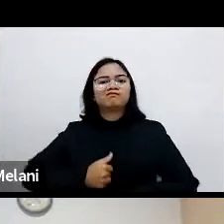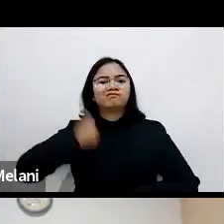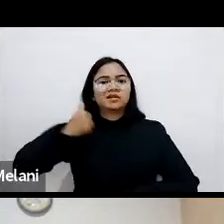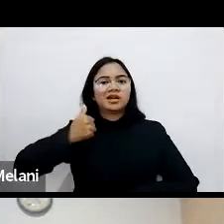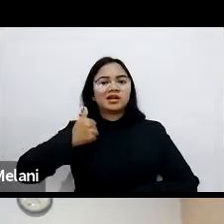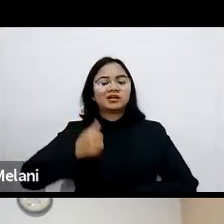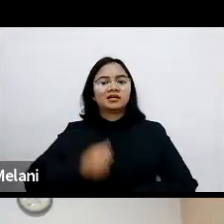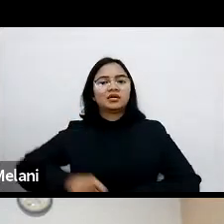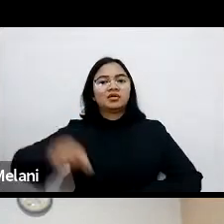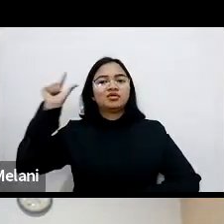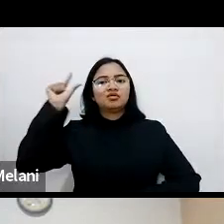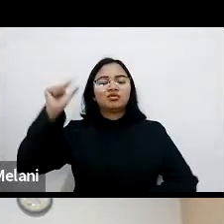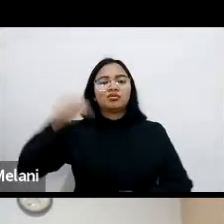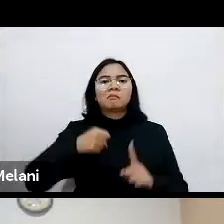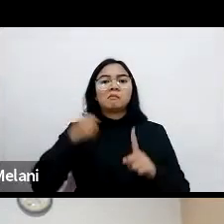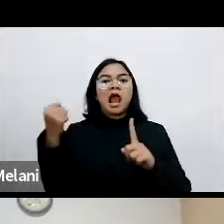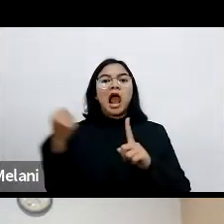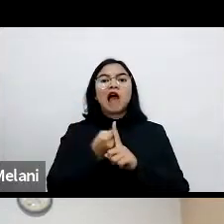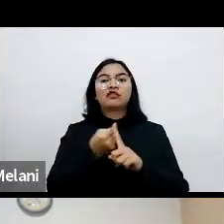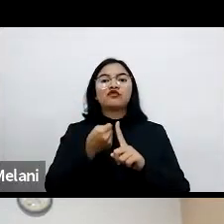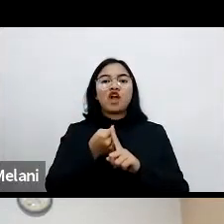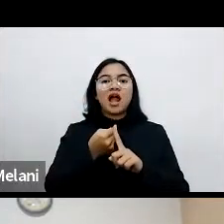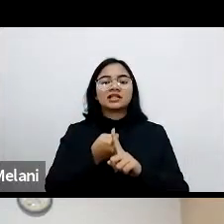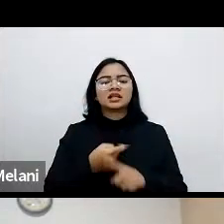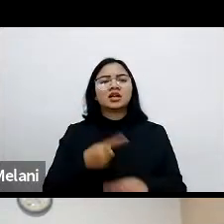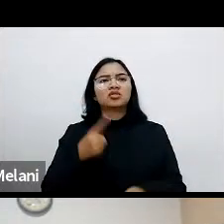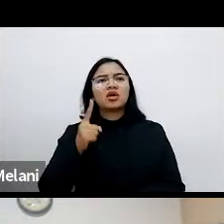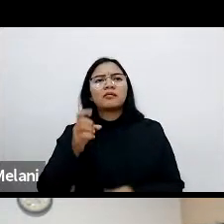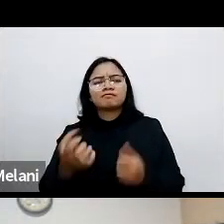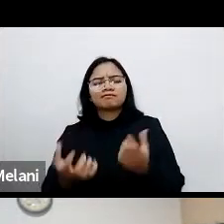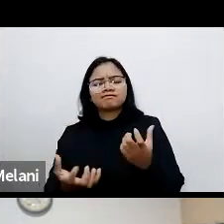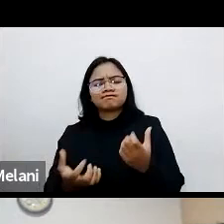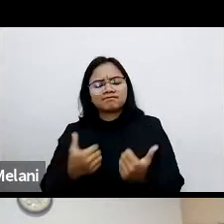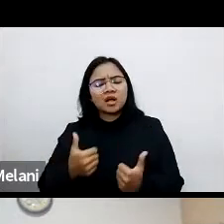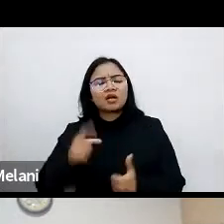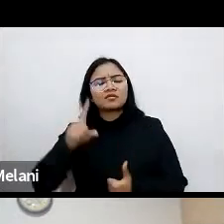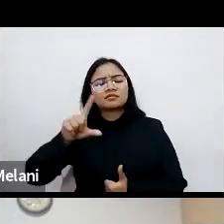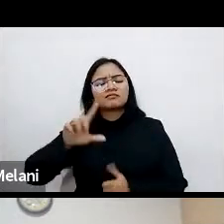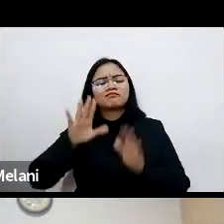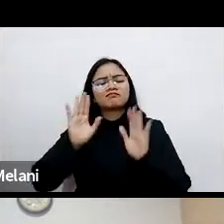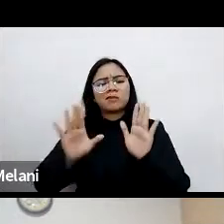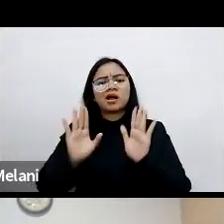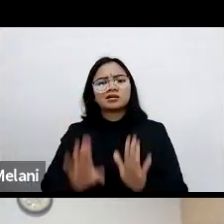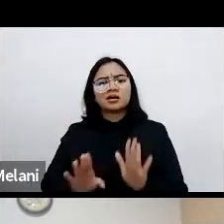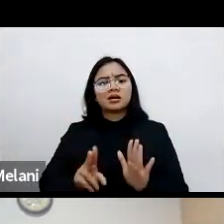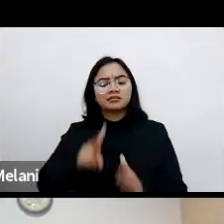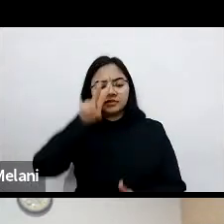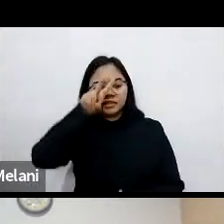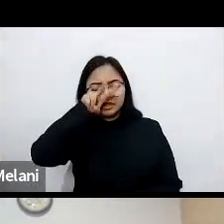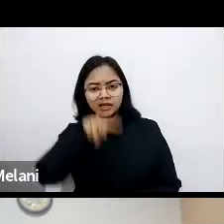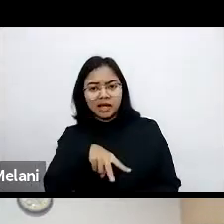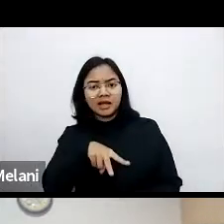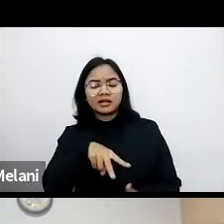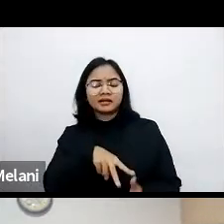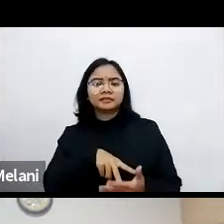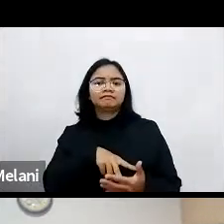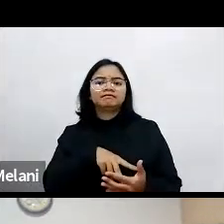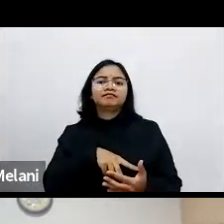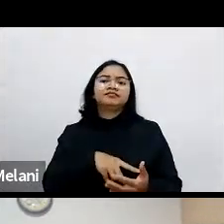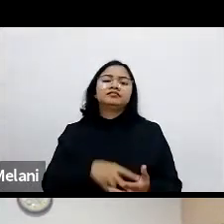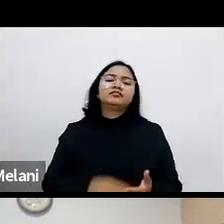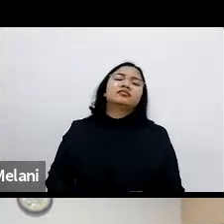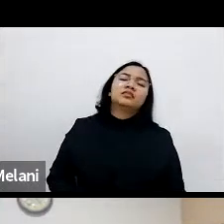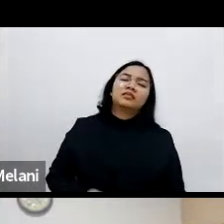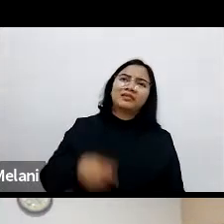untuk mengadvokasi. Oleh sebab itu memang barangkali perbanyak penelitian yang sifatnya adalah mengadvokasi dan